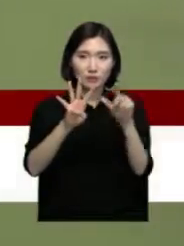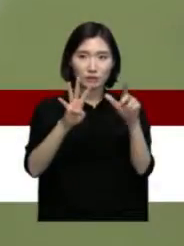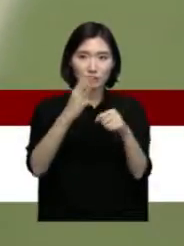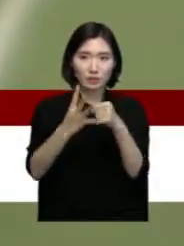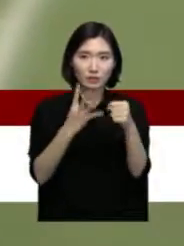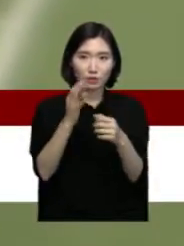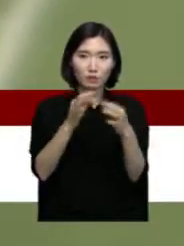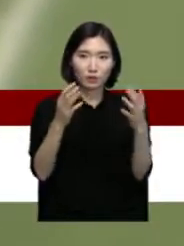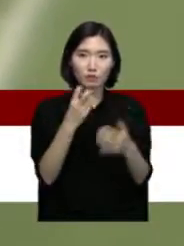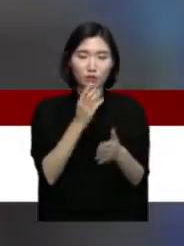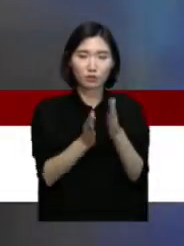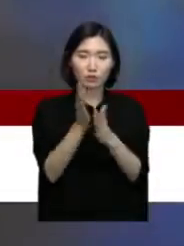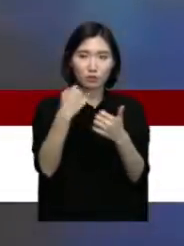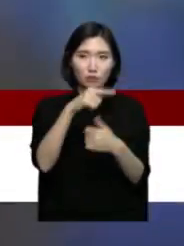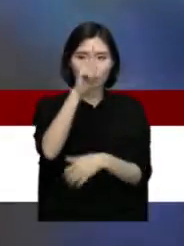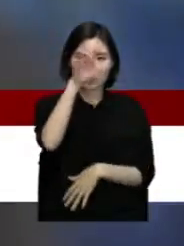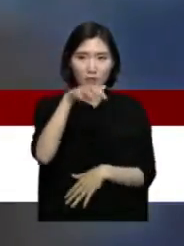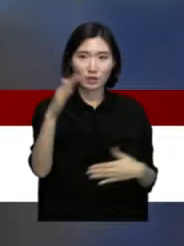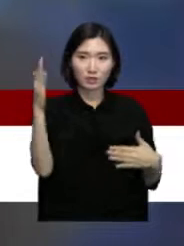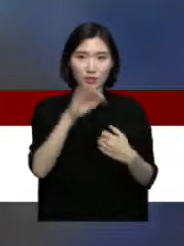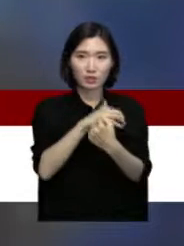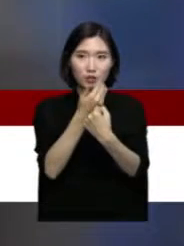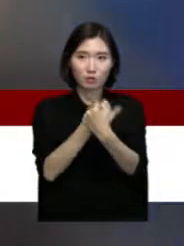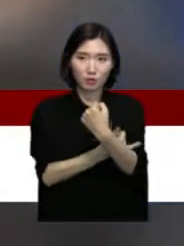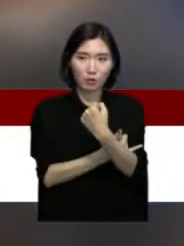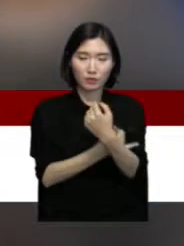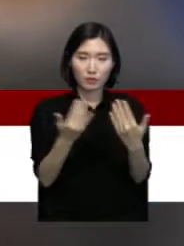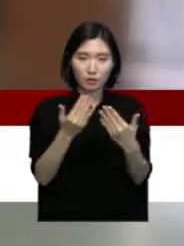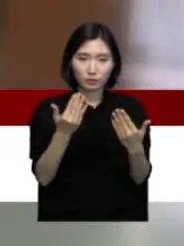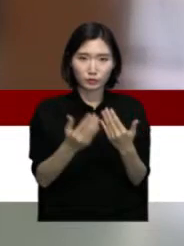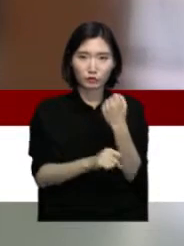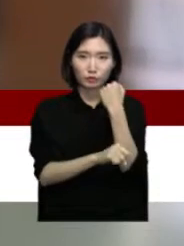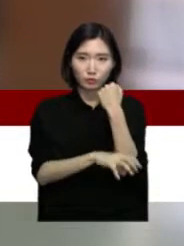동안 서울시교육청 학생인권업무 토대를 마련하고